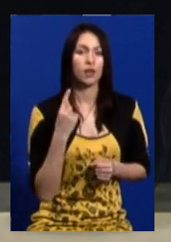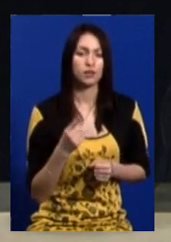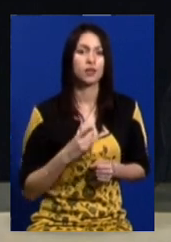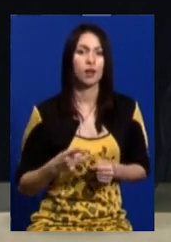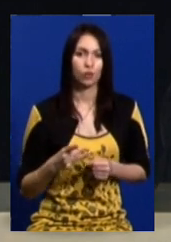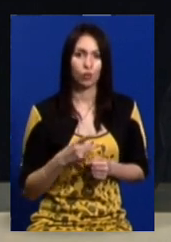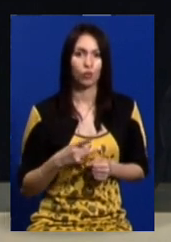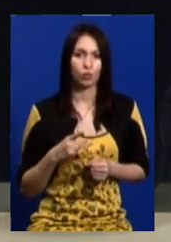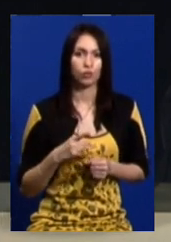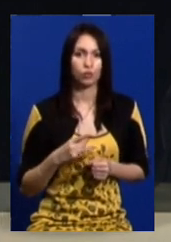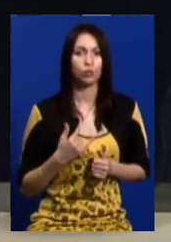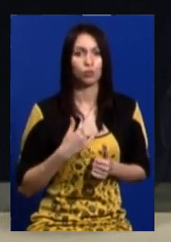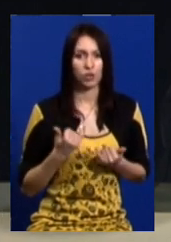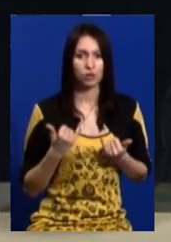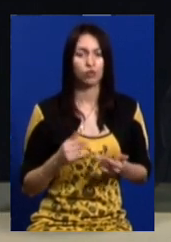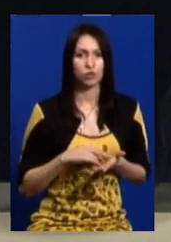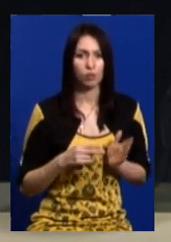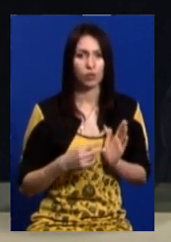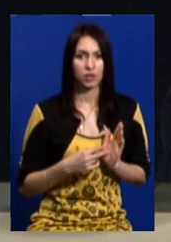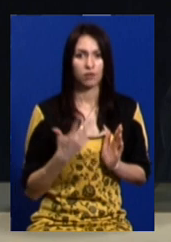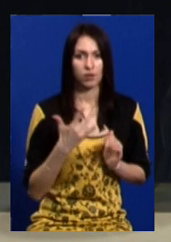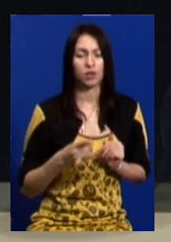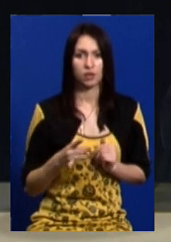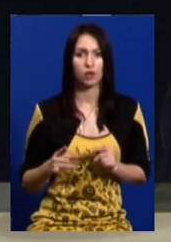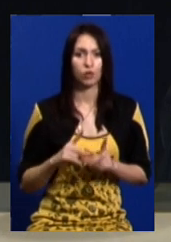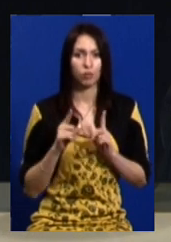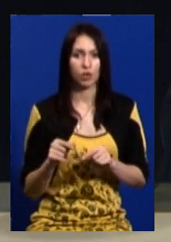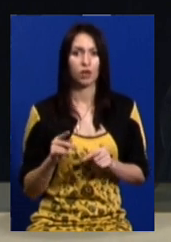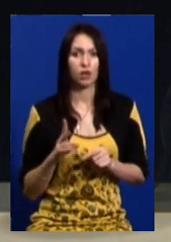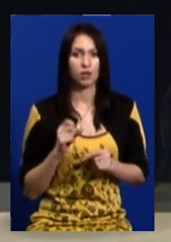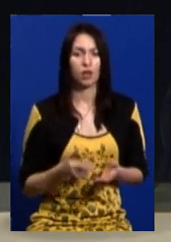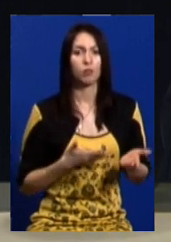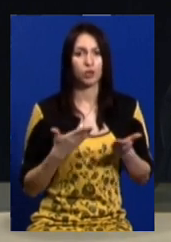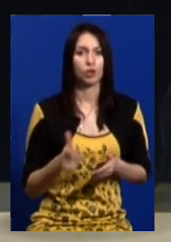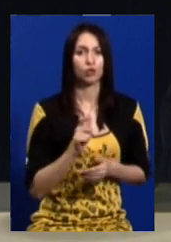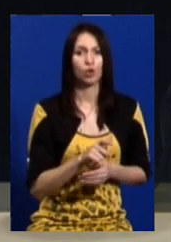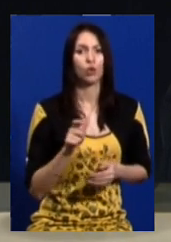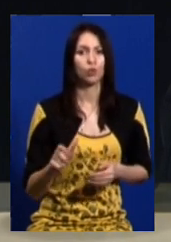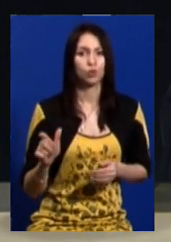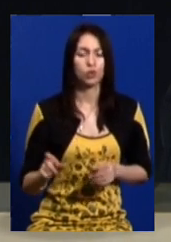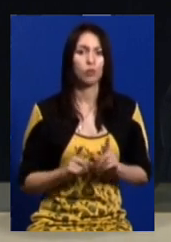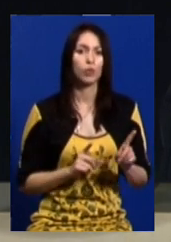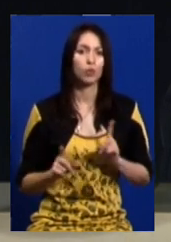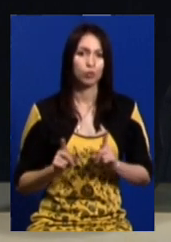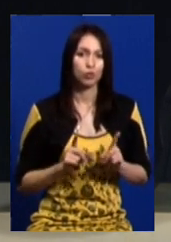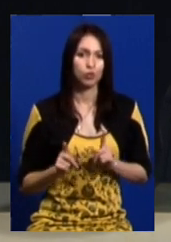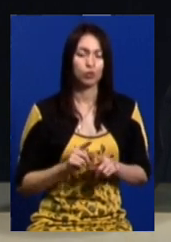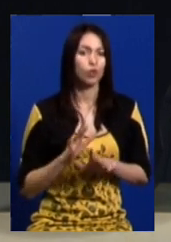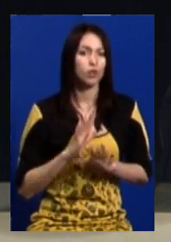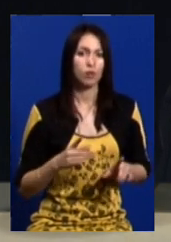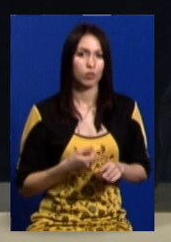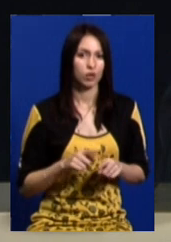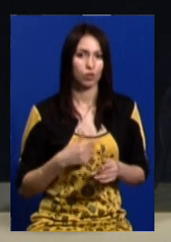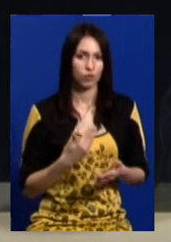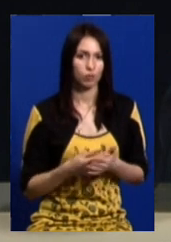район. Ну, в мене зараз заплановано 3 райони поїхати на запрошення людей, тому що не було такого,